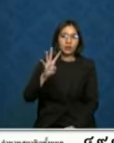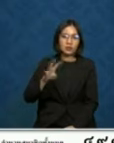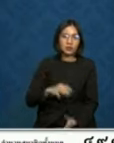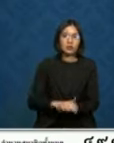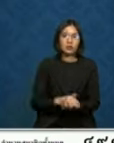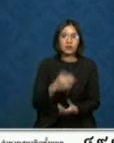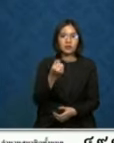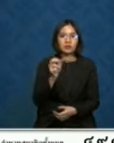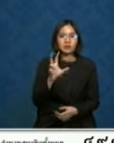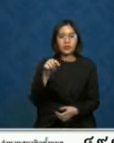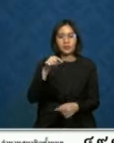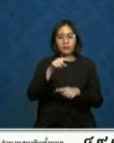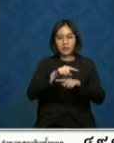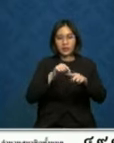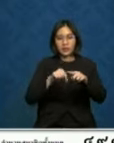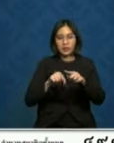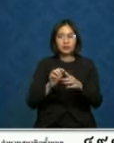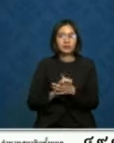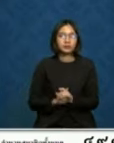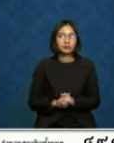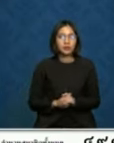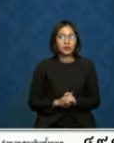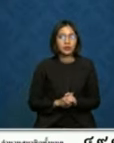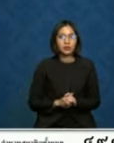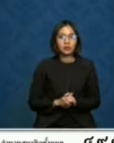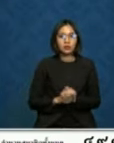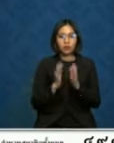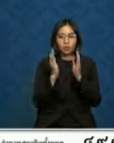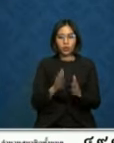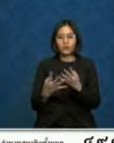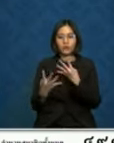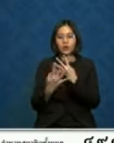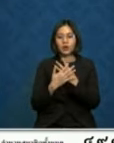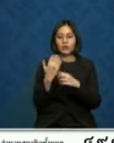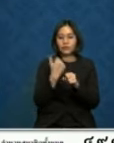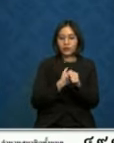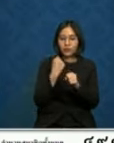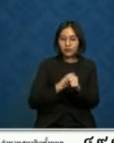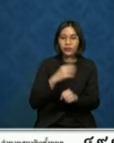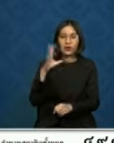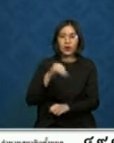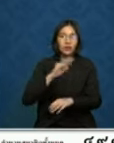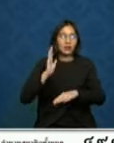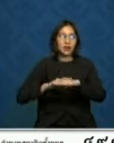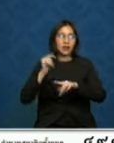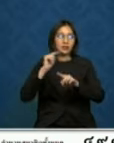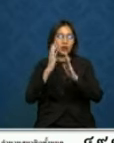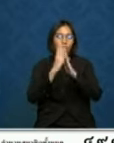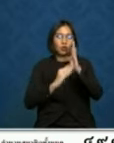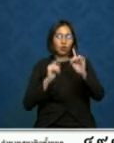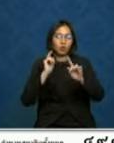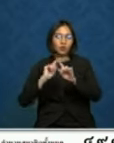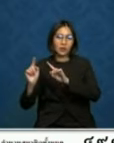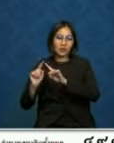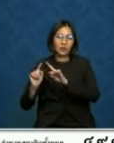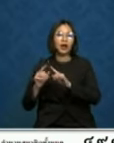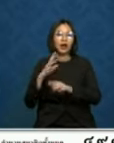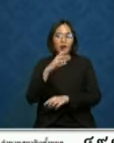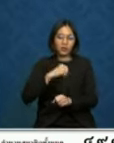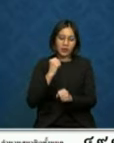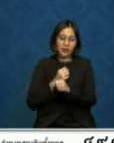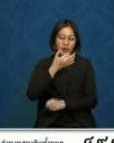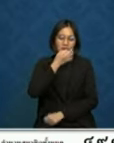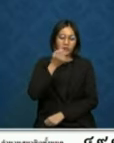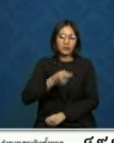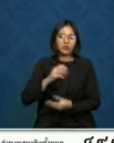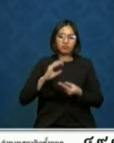ยละ 13% เพียงเท่านั้นค่ะของผู้ต้องขังที่ไปฝึกอบรมและได้นำทักษะที่ไปอบรมมาในโคกหนองนาได้ไปใช้จริงนะคะซึ่